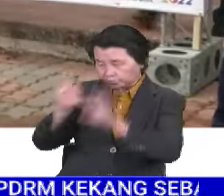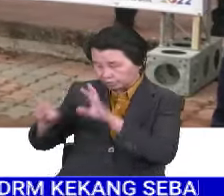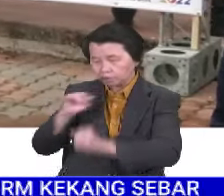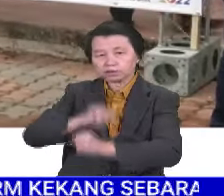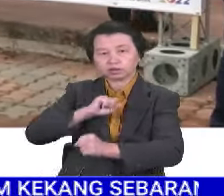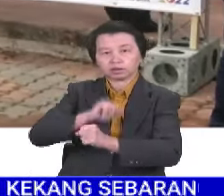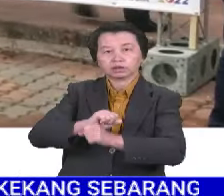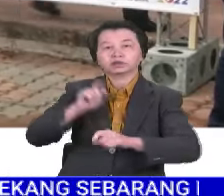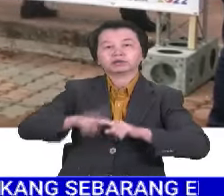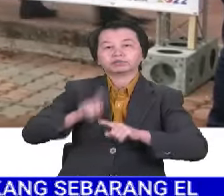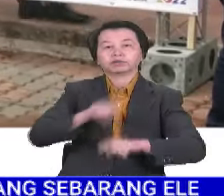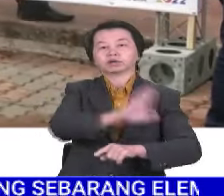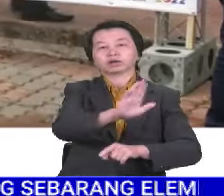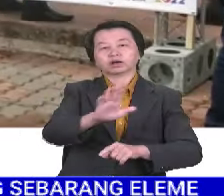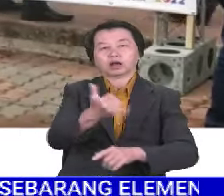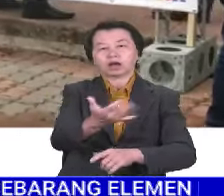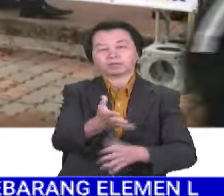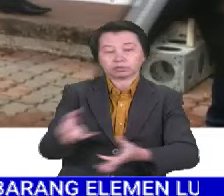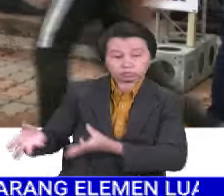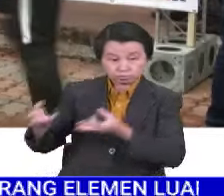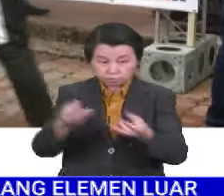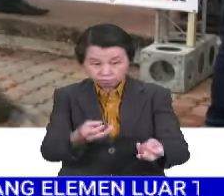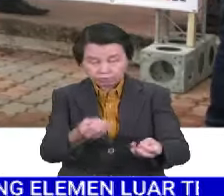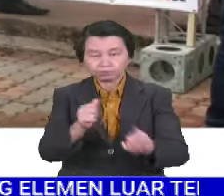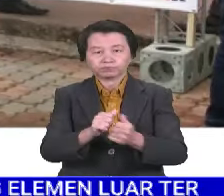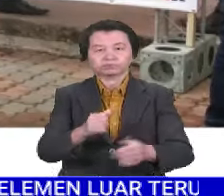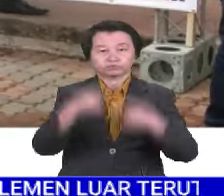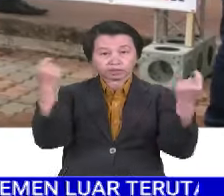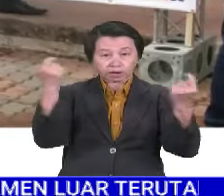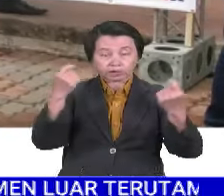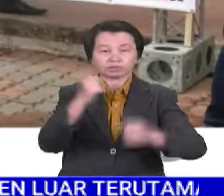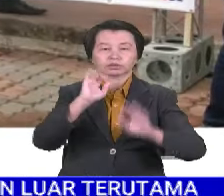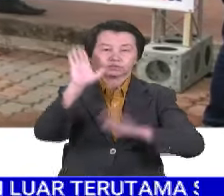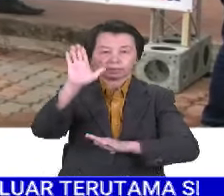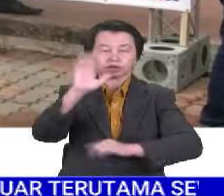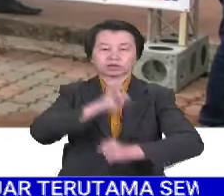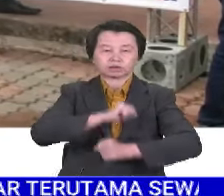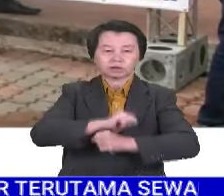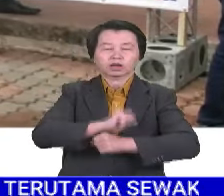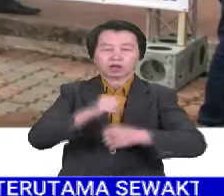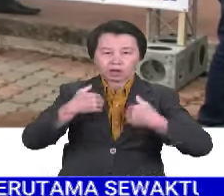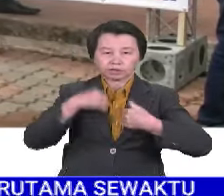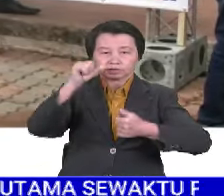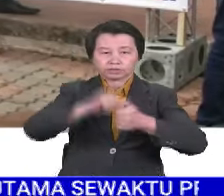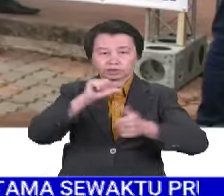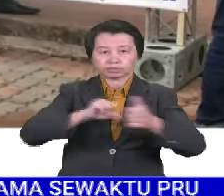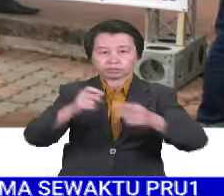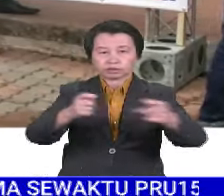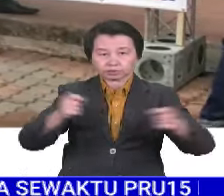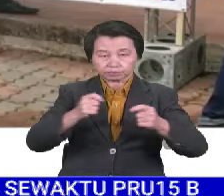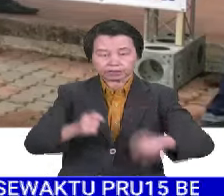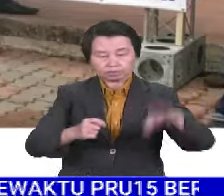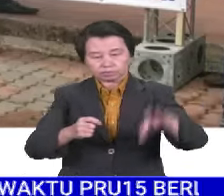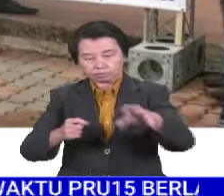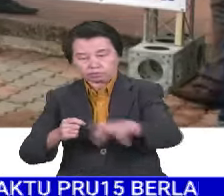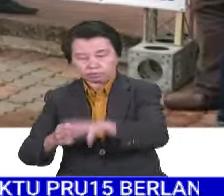mereka berdasarkan dengan apa yang ditawarkan melalui Carnival Jamin Kerja yang diadakan di setiap kawasan, lokasi